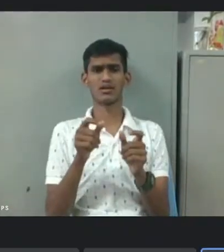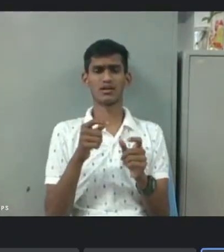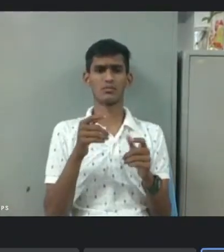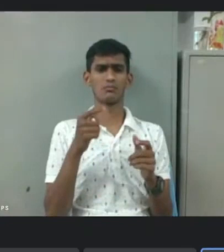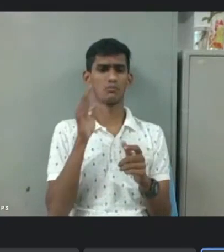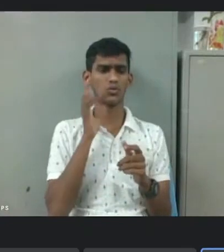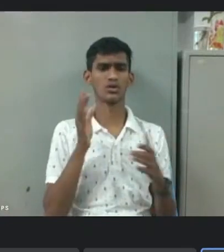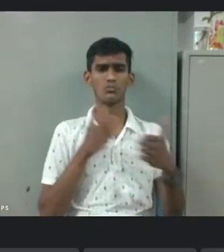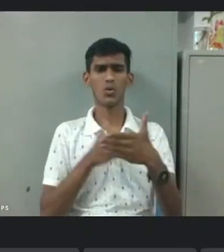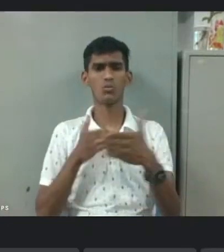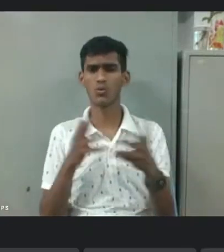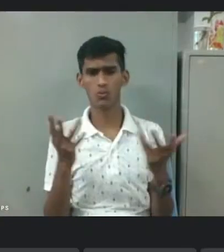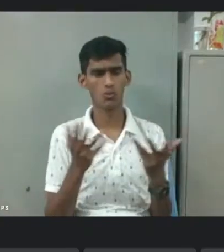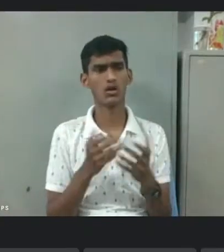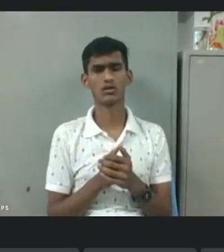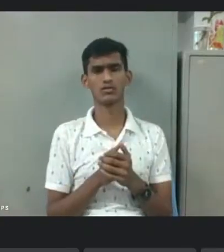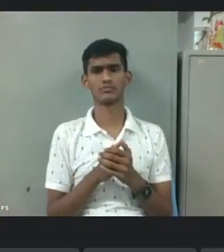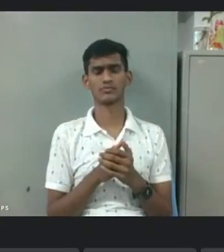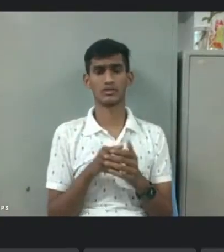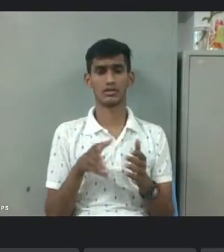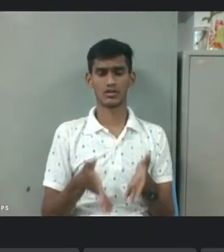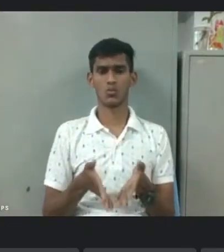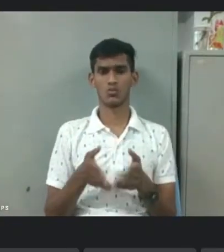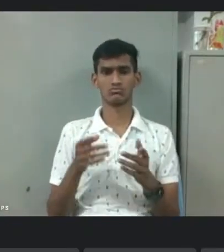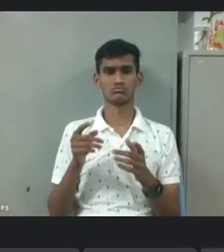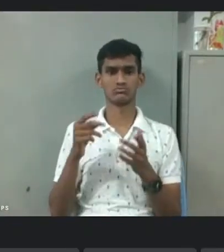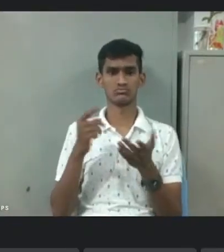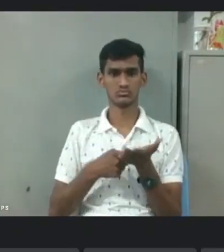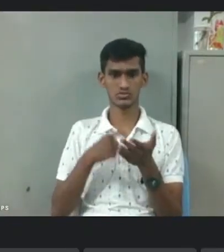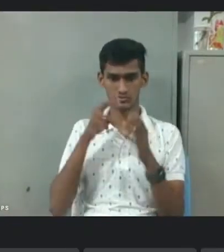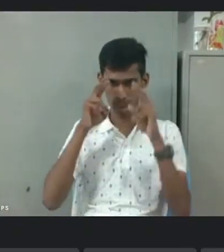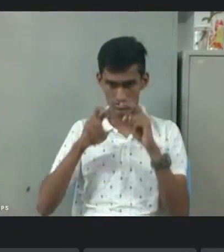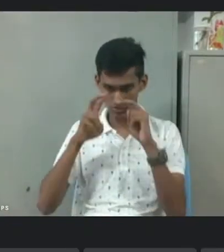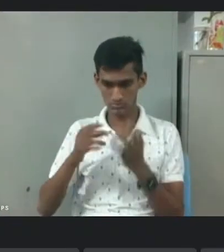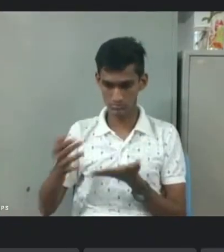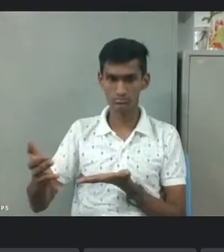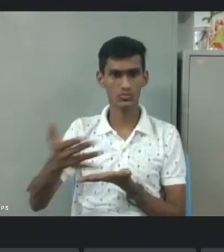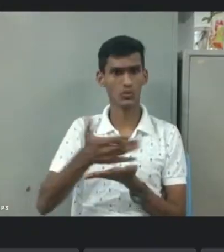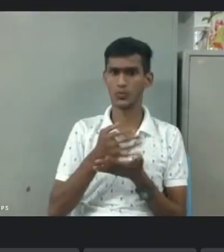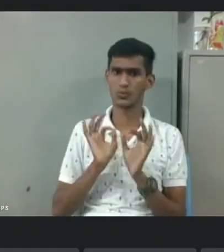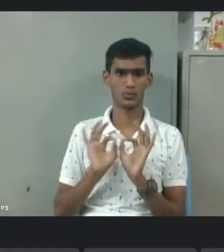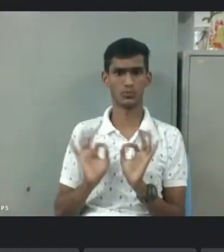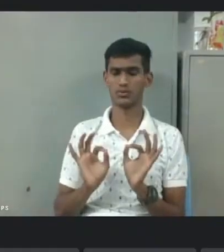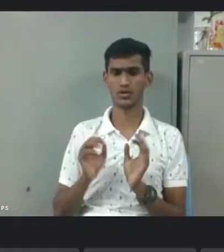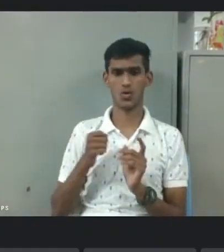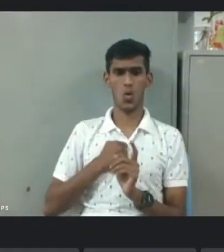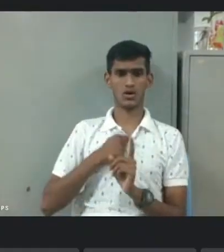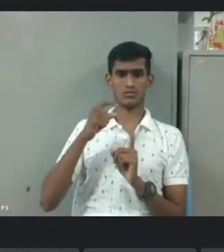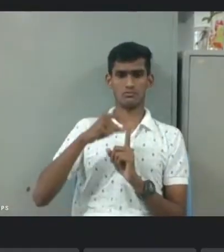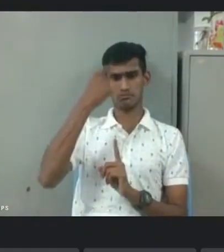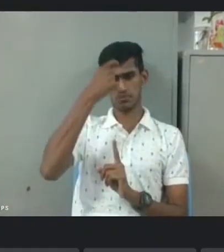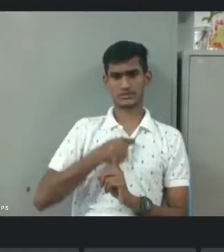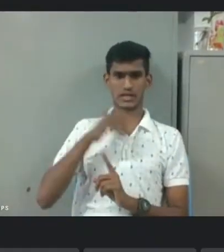എന്തൊക്കെയാണെന്നാണ്. നമുക്ക് കൃത്യമായൊരു കണക്കോ സ്റ്റാറ്റിസ്റ്റിക്സോ ഈ കാര്യത്തിലില്ല. അപ്പൊ ഞാനൊരു പേഴ്സണൽ എക്സ്പീരിയൻസിന്റെ